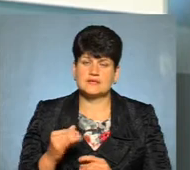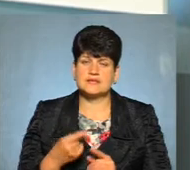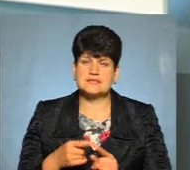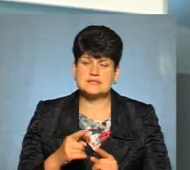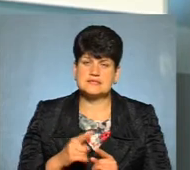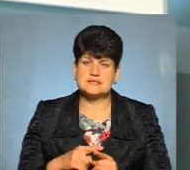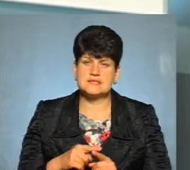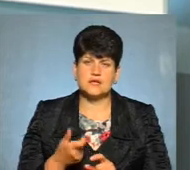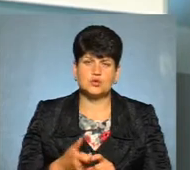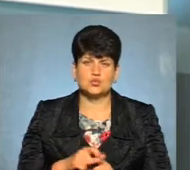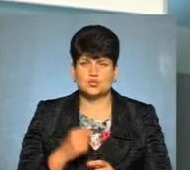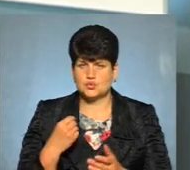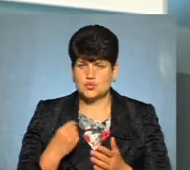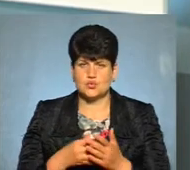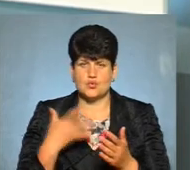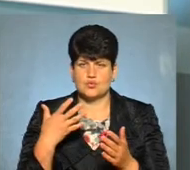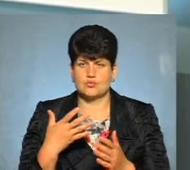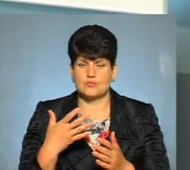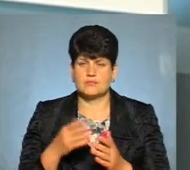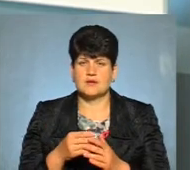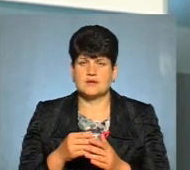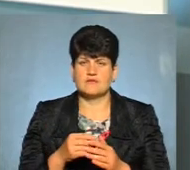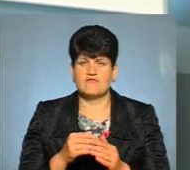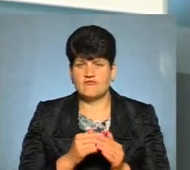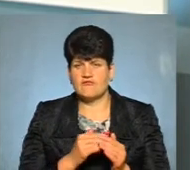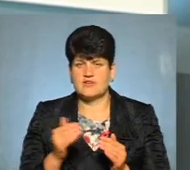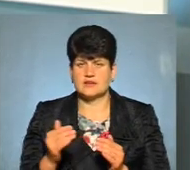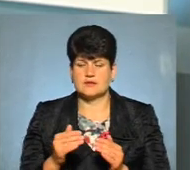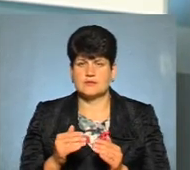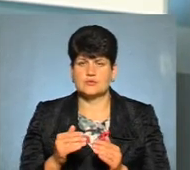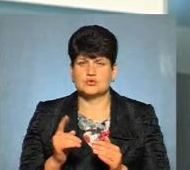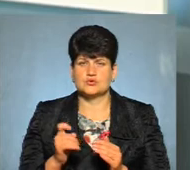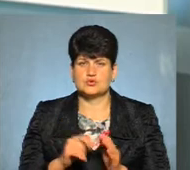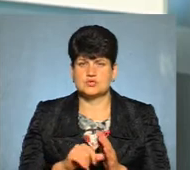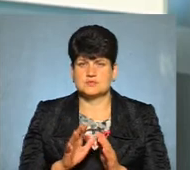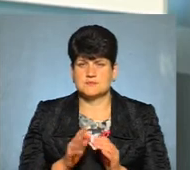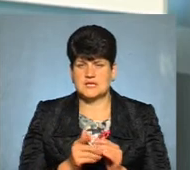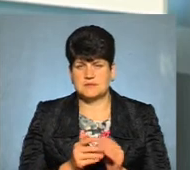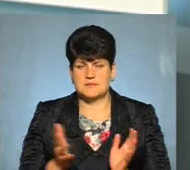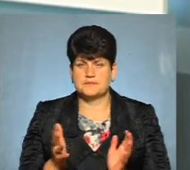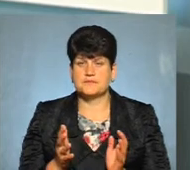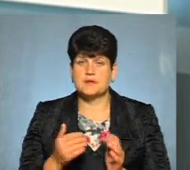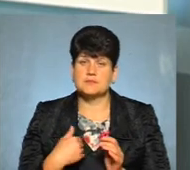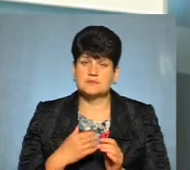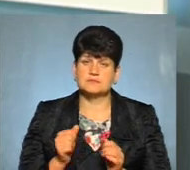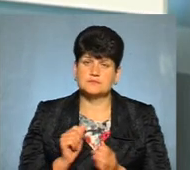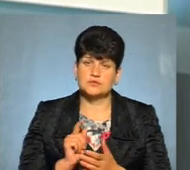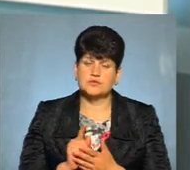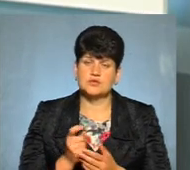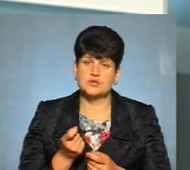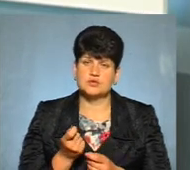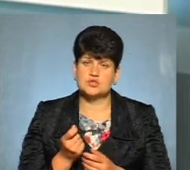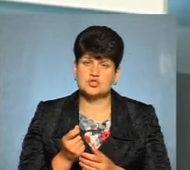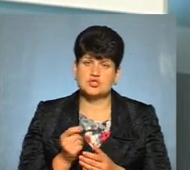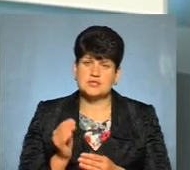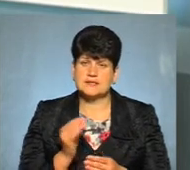буде дуже дорого. Ми вийдемо за межі цієї ціни 165 гривень. Ми змушені трішечки